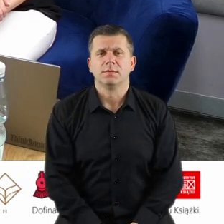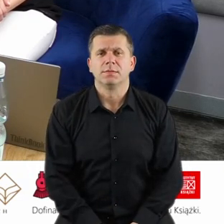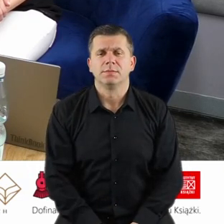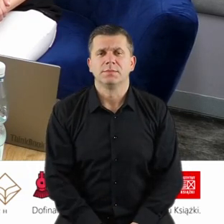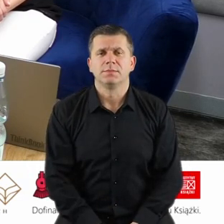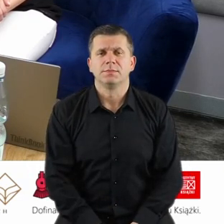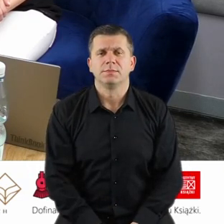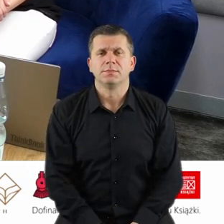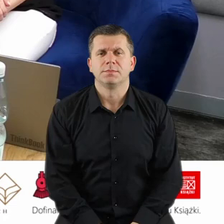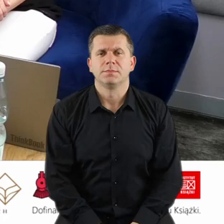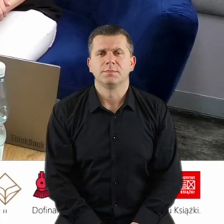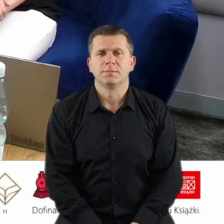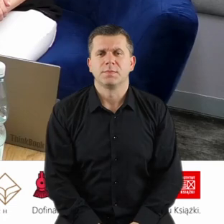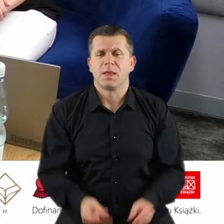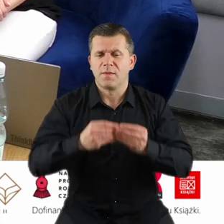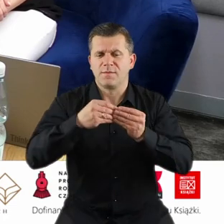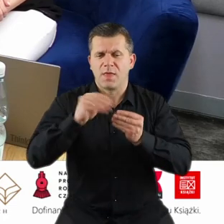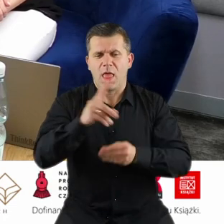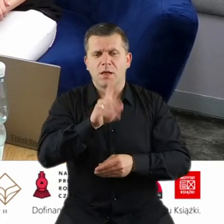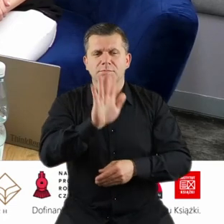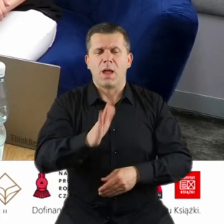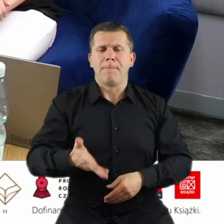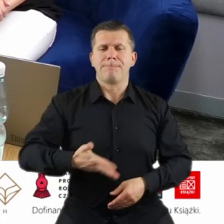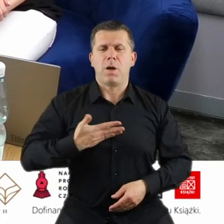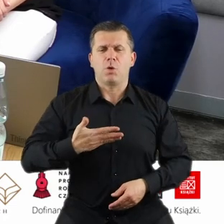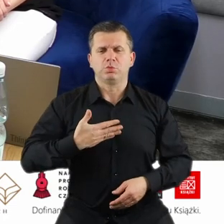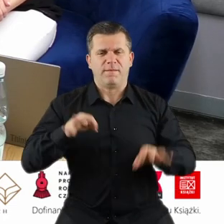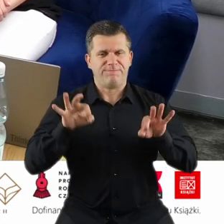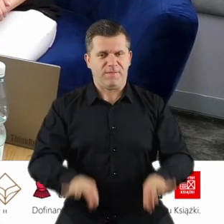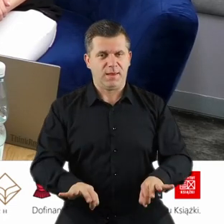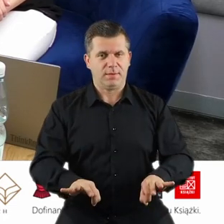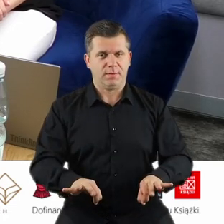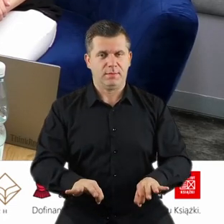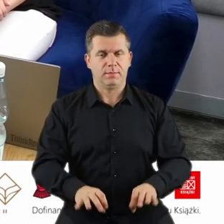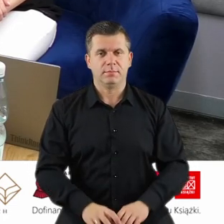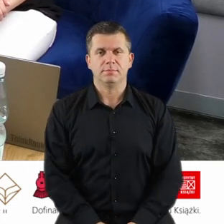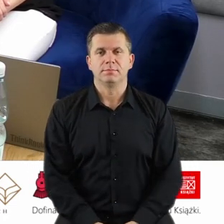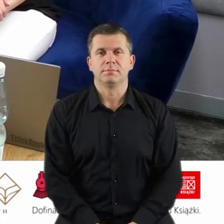to zwiększone poczucie winy.